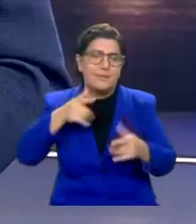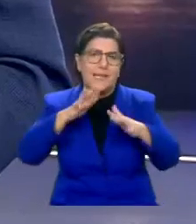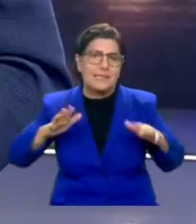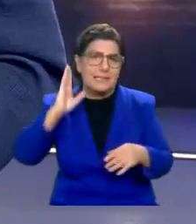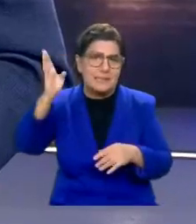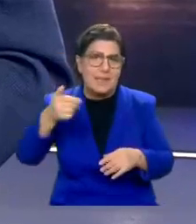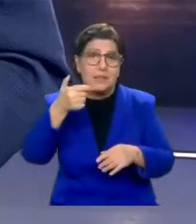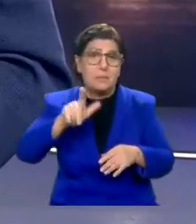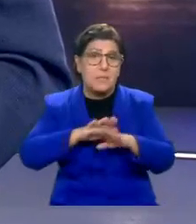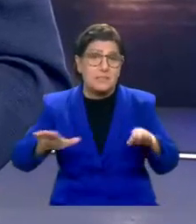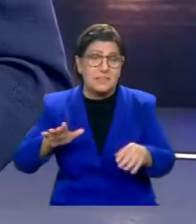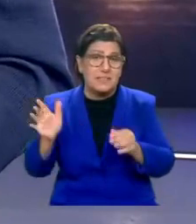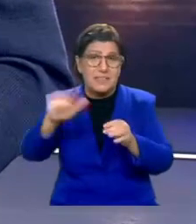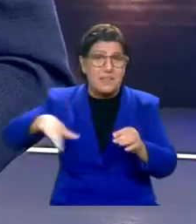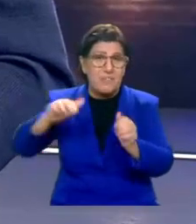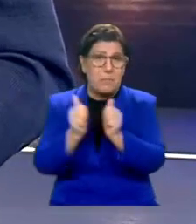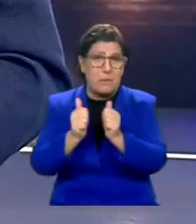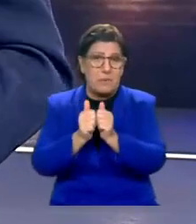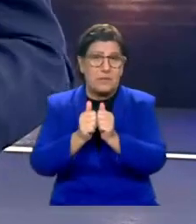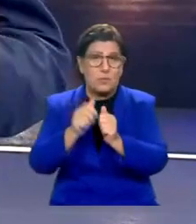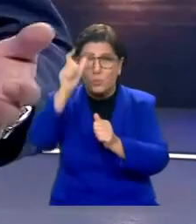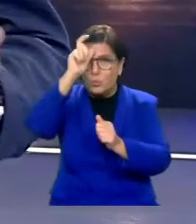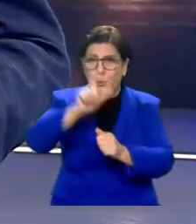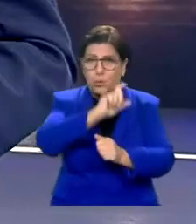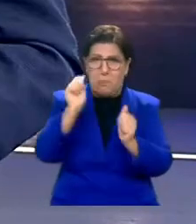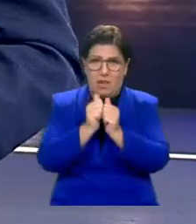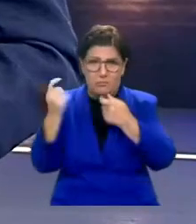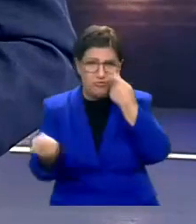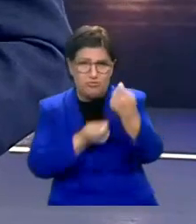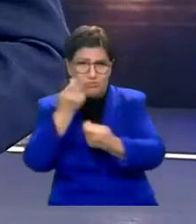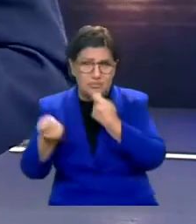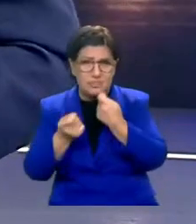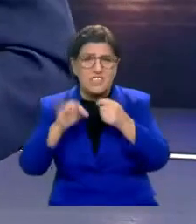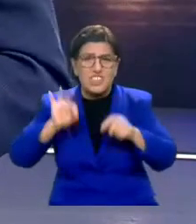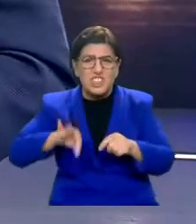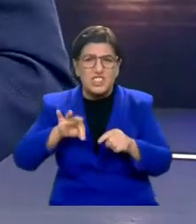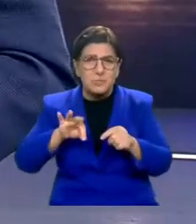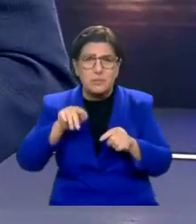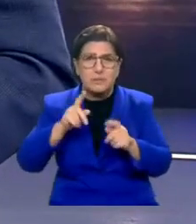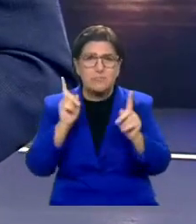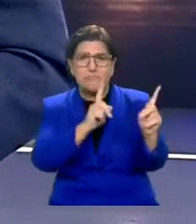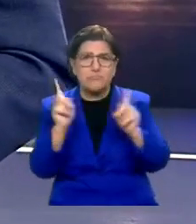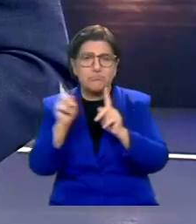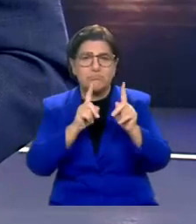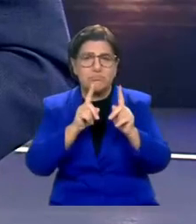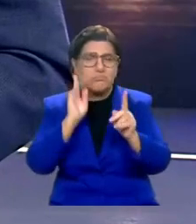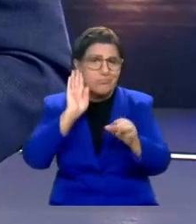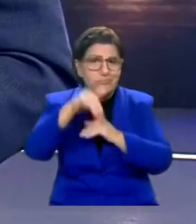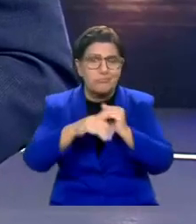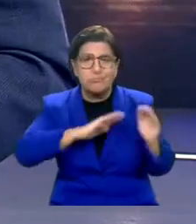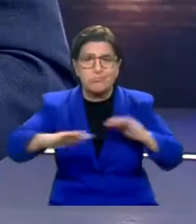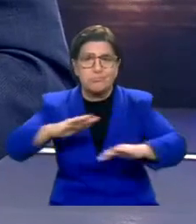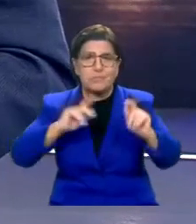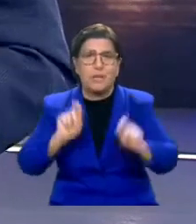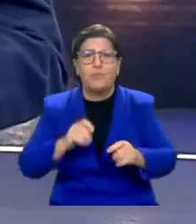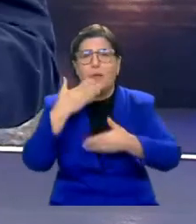Altılı Masa için ülkeyi beraber yöneteceklerken şimdi birbirlerinin kuyusunu kazıyorlar dedi. Erdoğan ekonomiyle